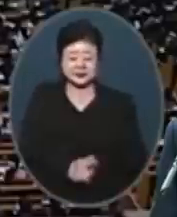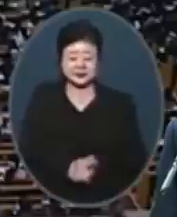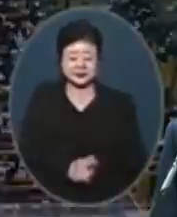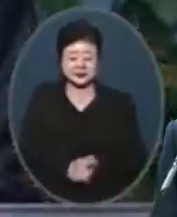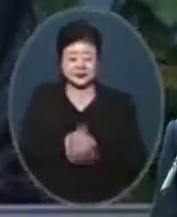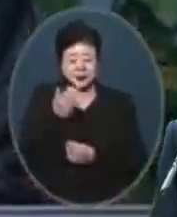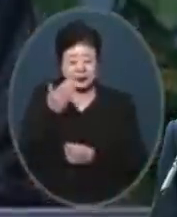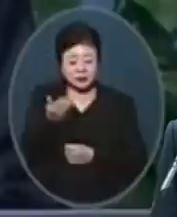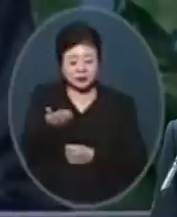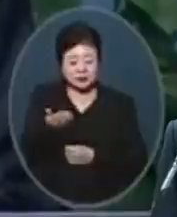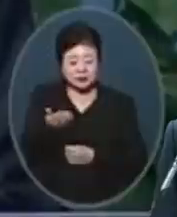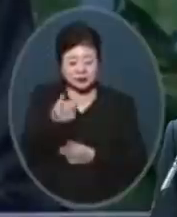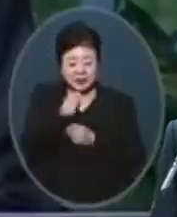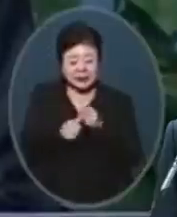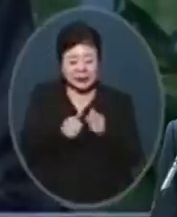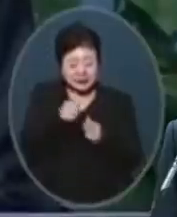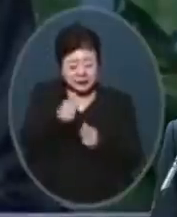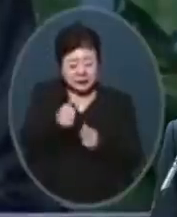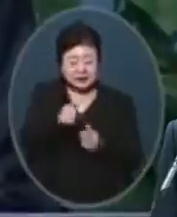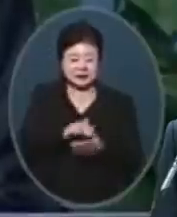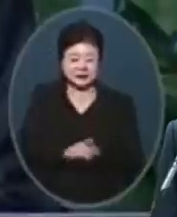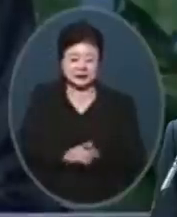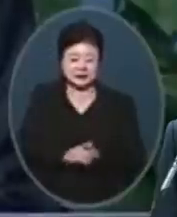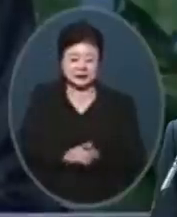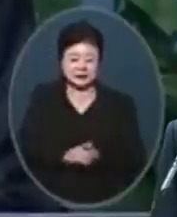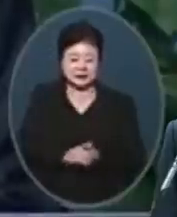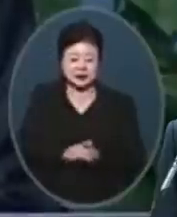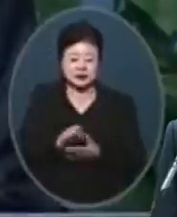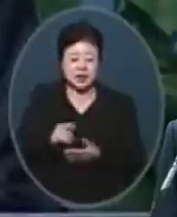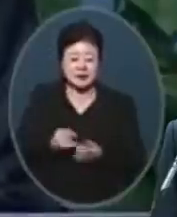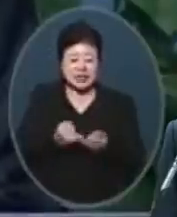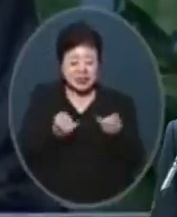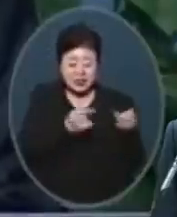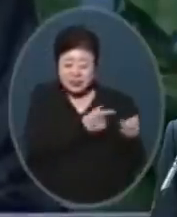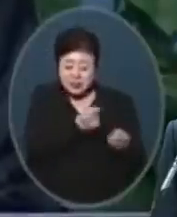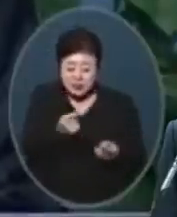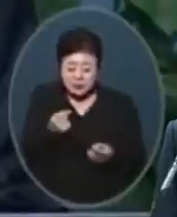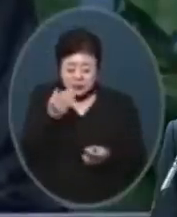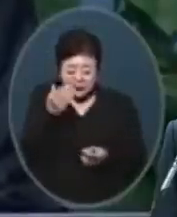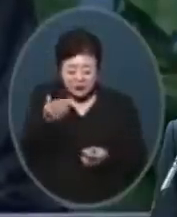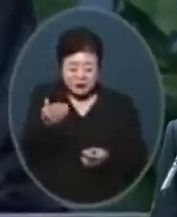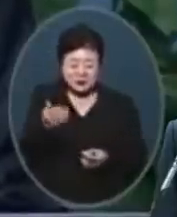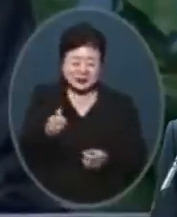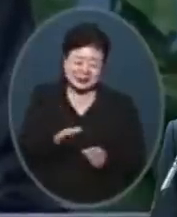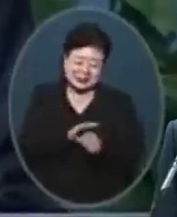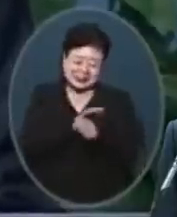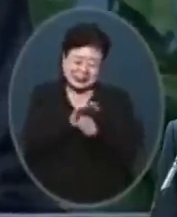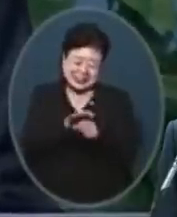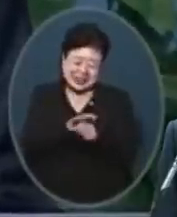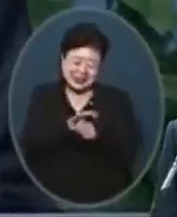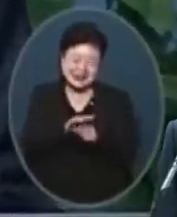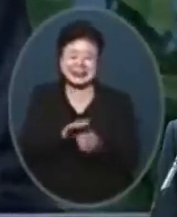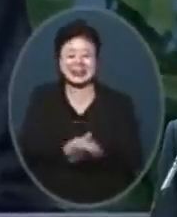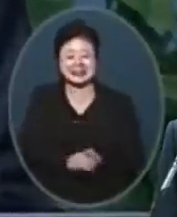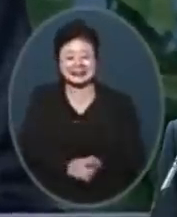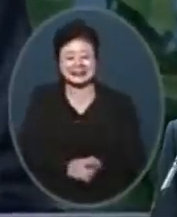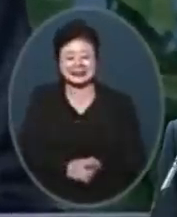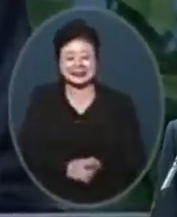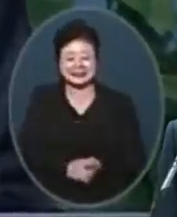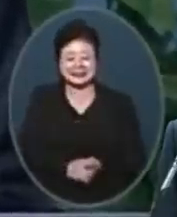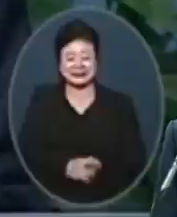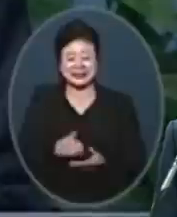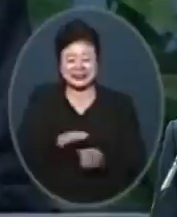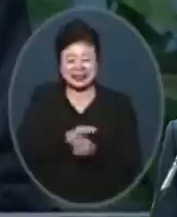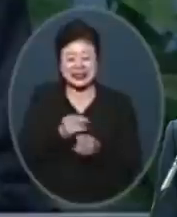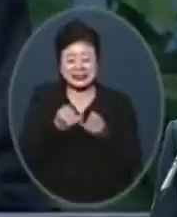여러분, 하나님이 줄라미 여인처럼 여러분을 사랑합니다. 내